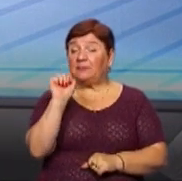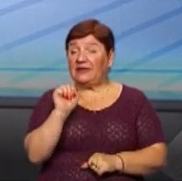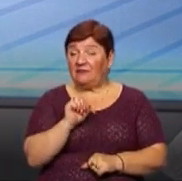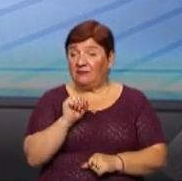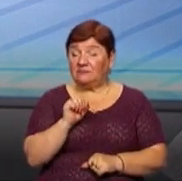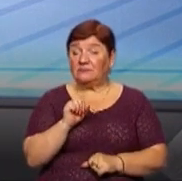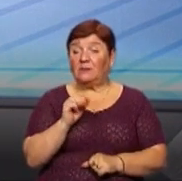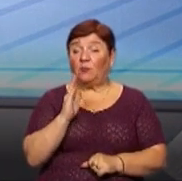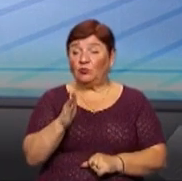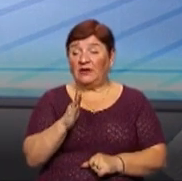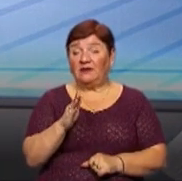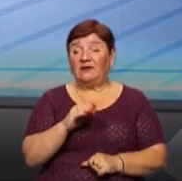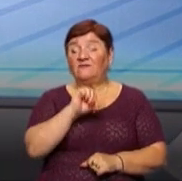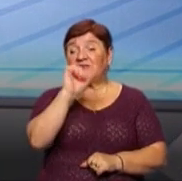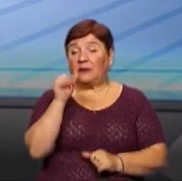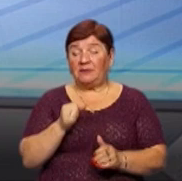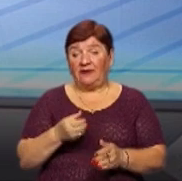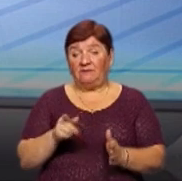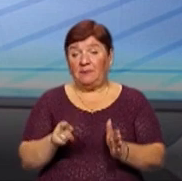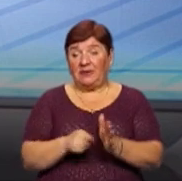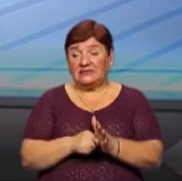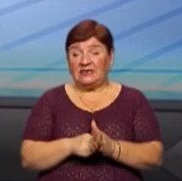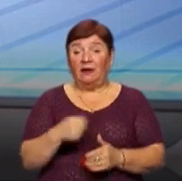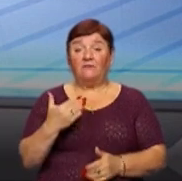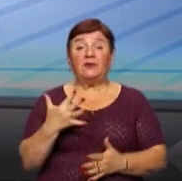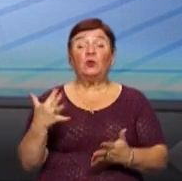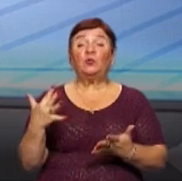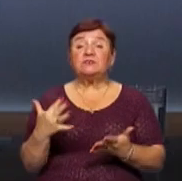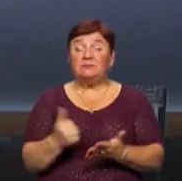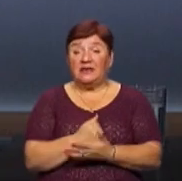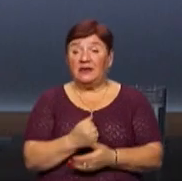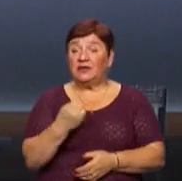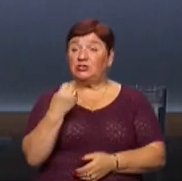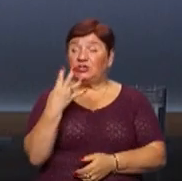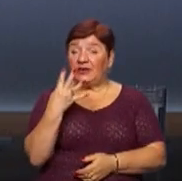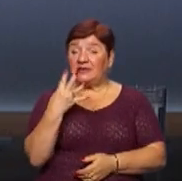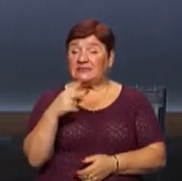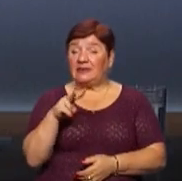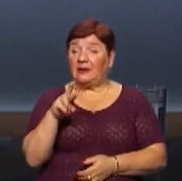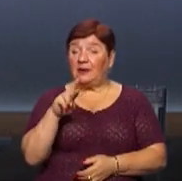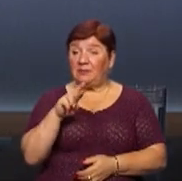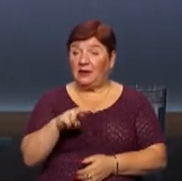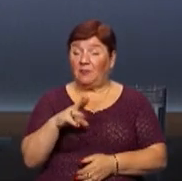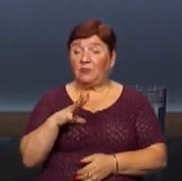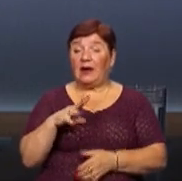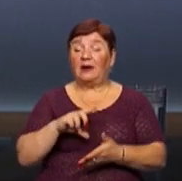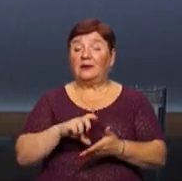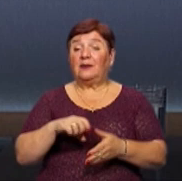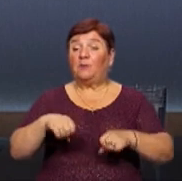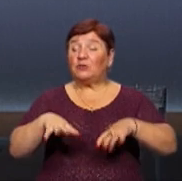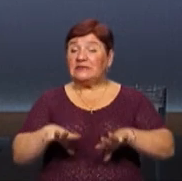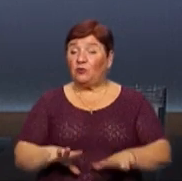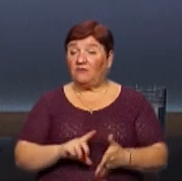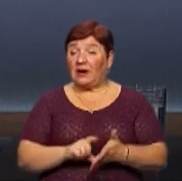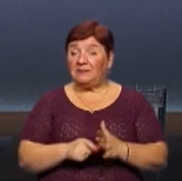виплата пішла у серпневі пенсії. А чи встигли ви, до речі, тому що так. 14 липня лише була постанова Кабінету